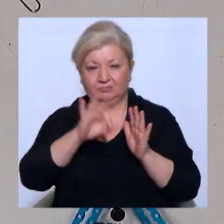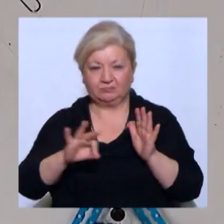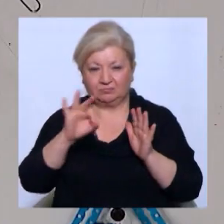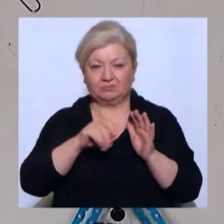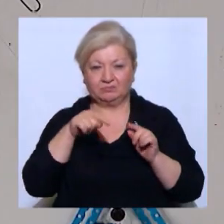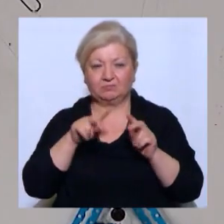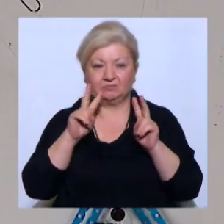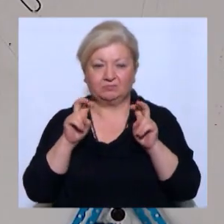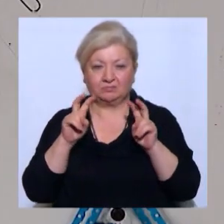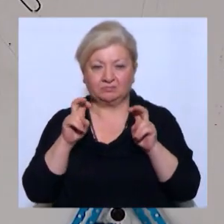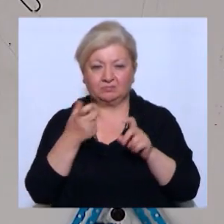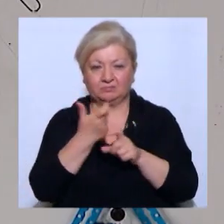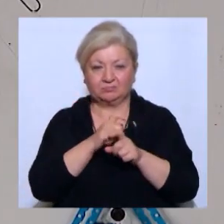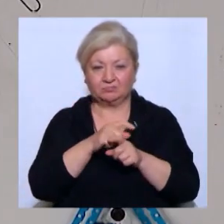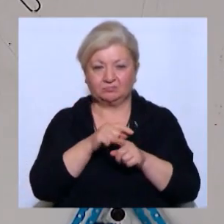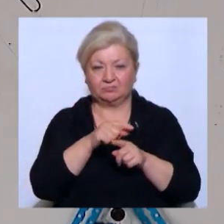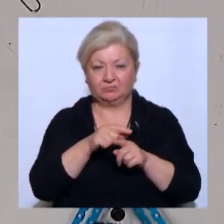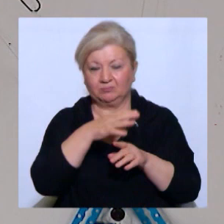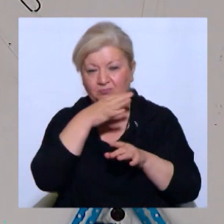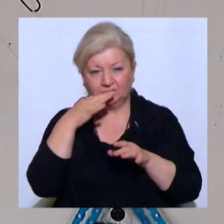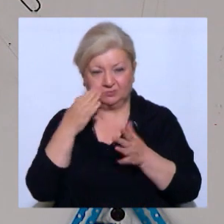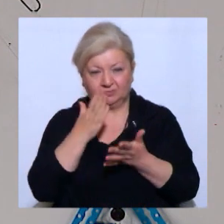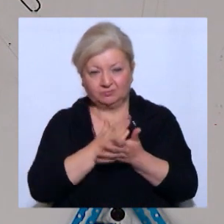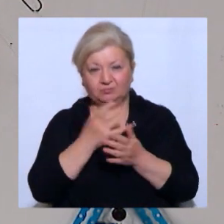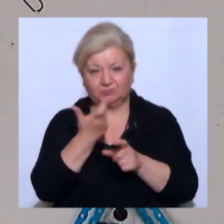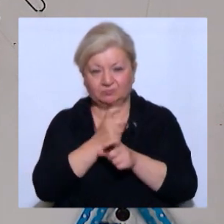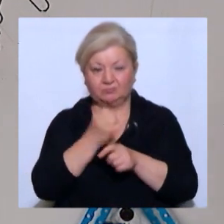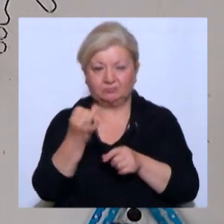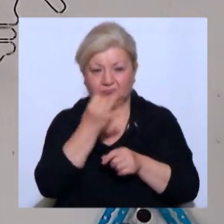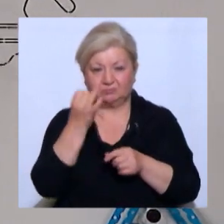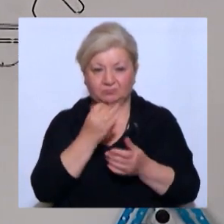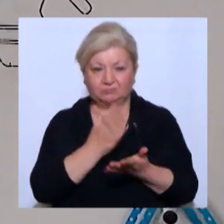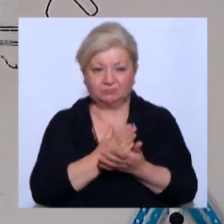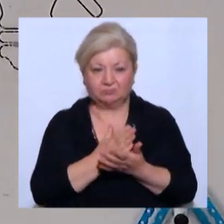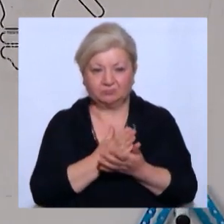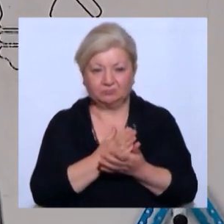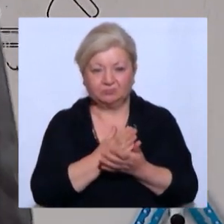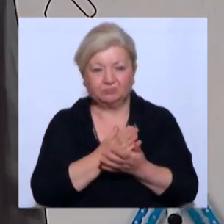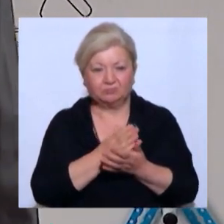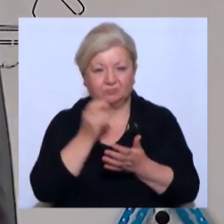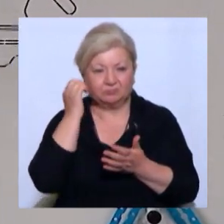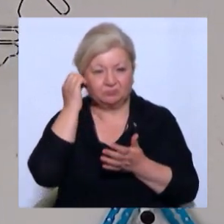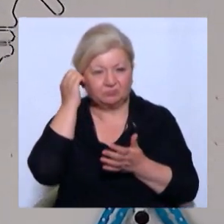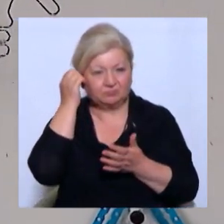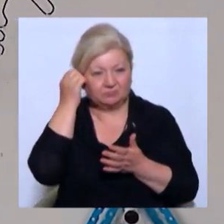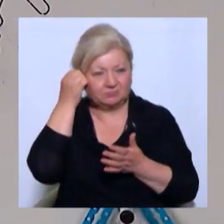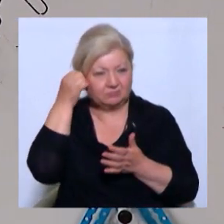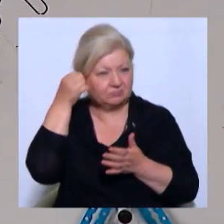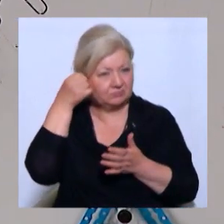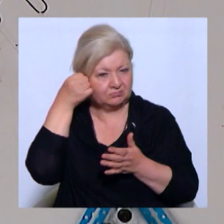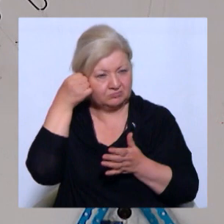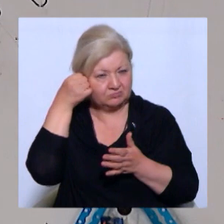ტალღებზე. ეს თემა საკმაოდ ტევადია და ძალიან საინტერესო. გავარჩიოთ